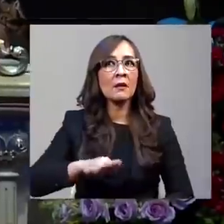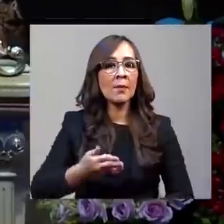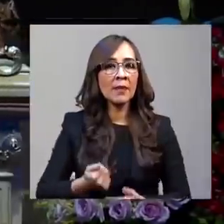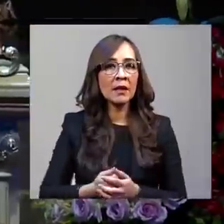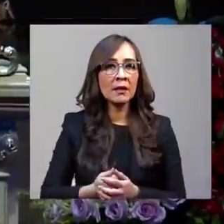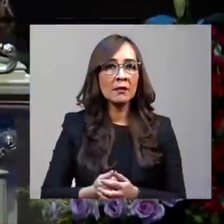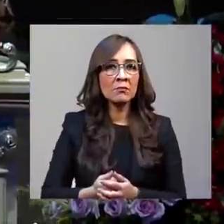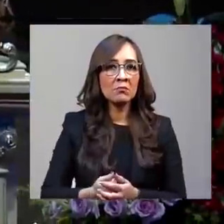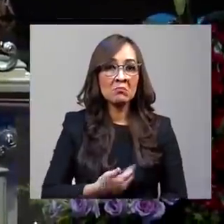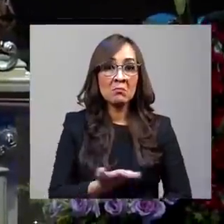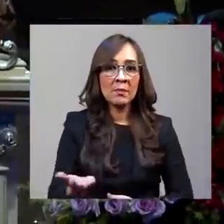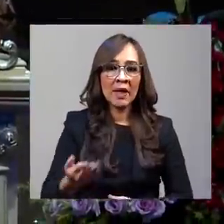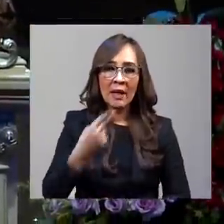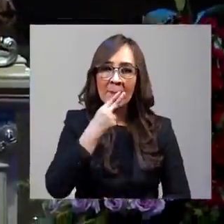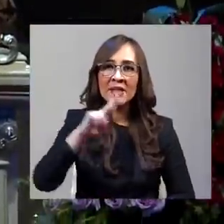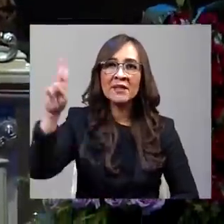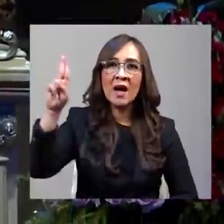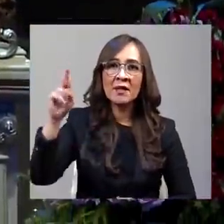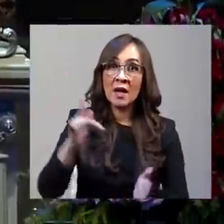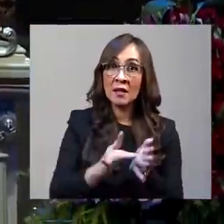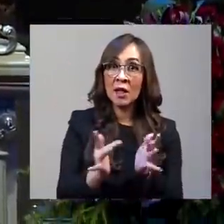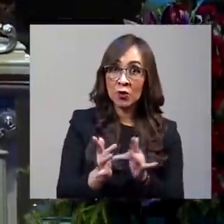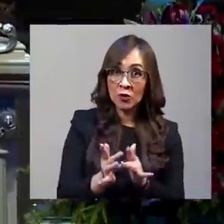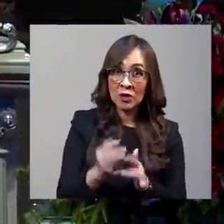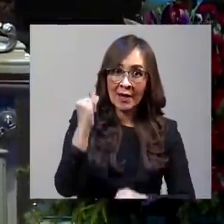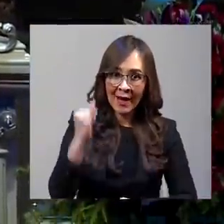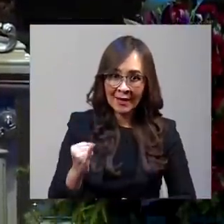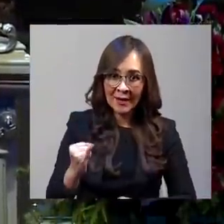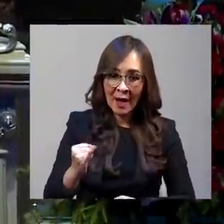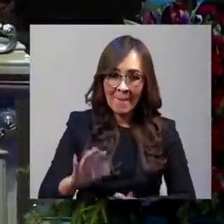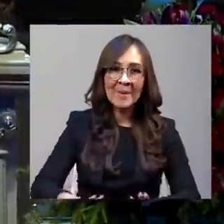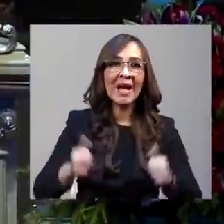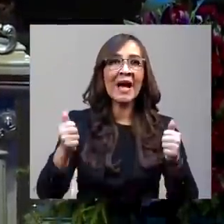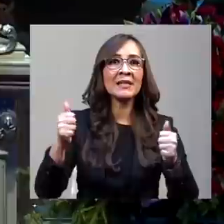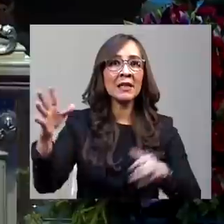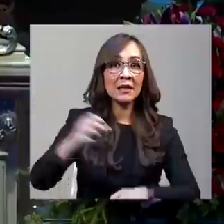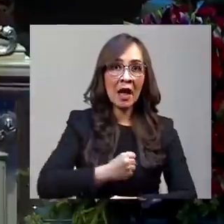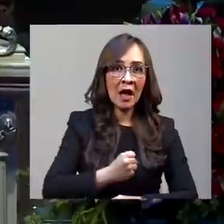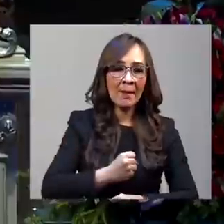Ada kemajuan, ada peningkatan. 153 ekor mereka tangkap.